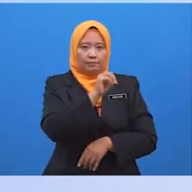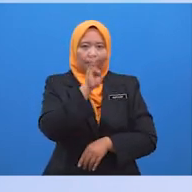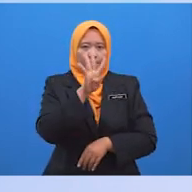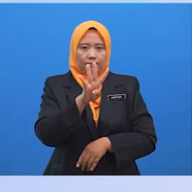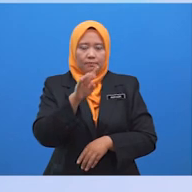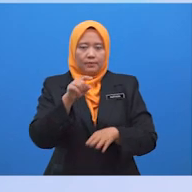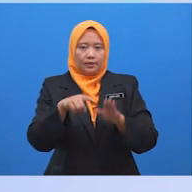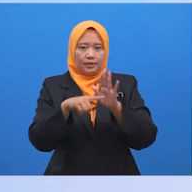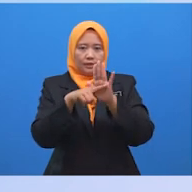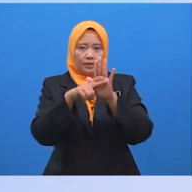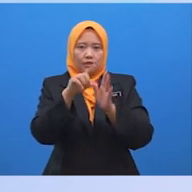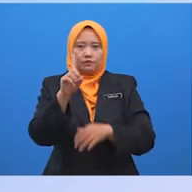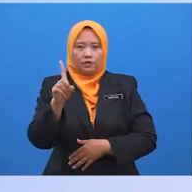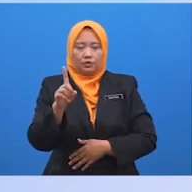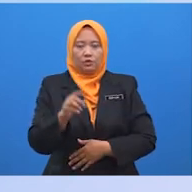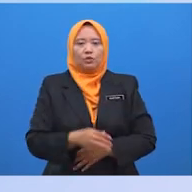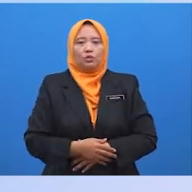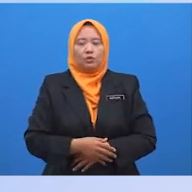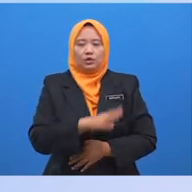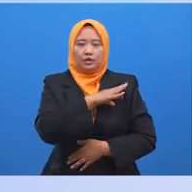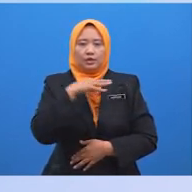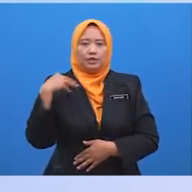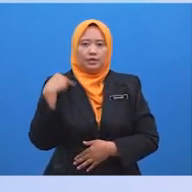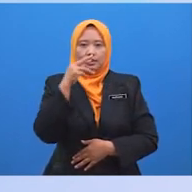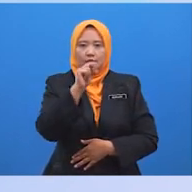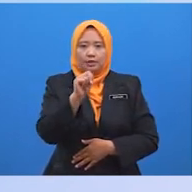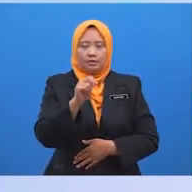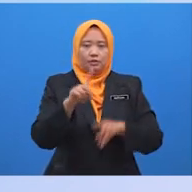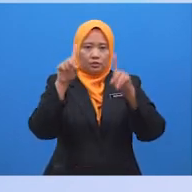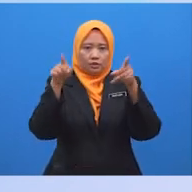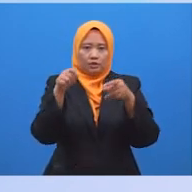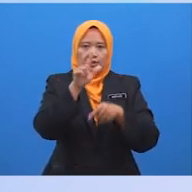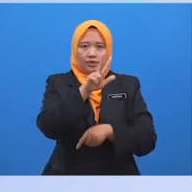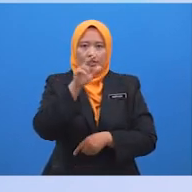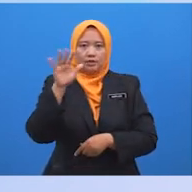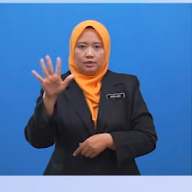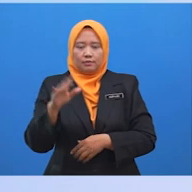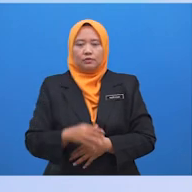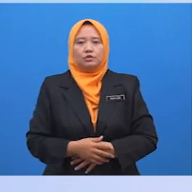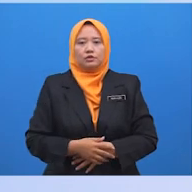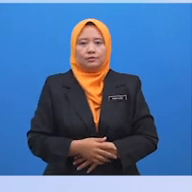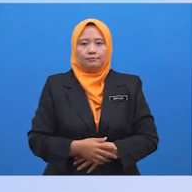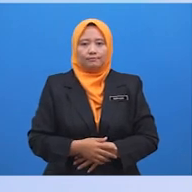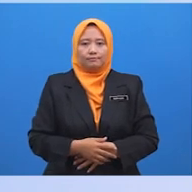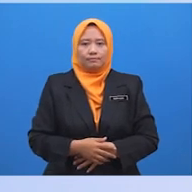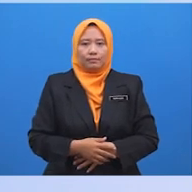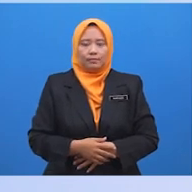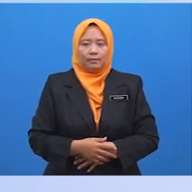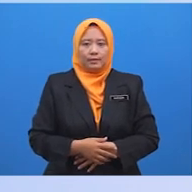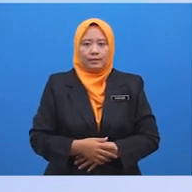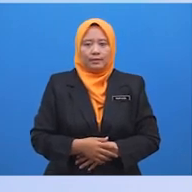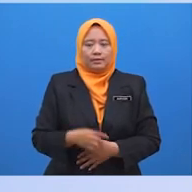dan N3, 5. Langkah yang pertama dengan cara yang sama, iaitu